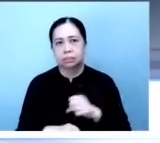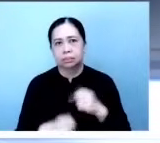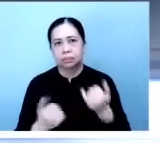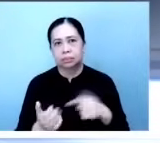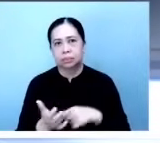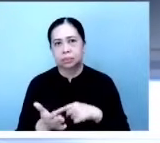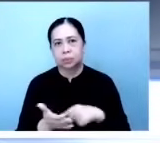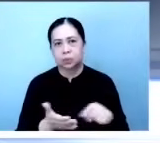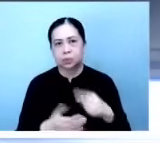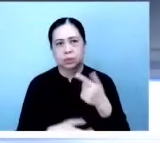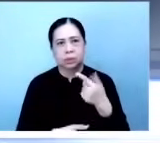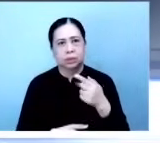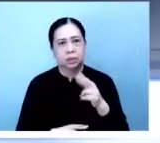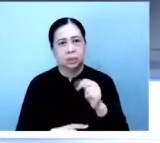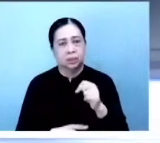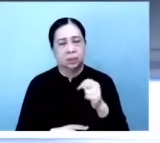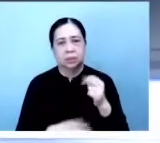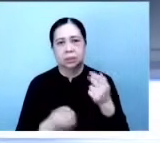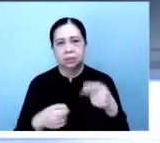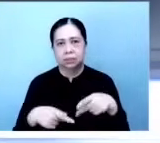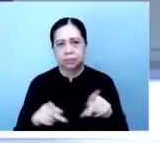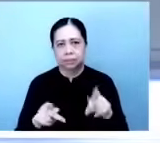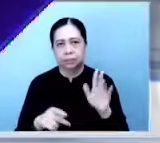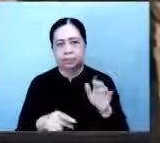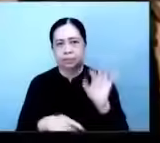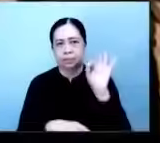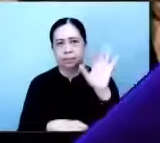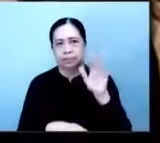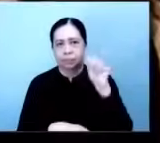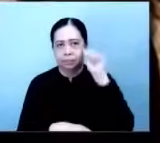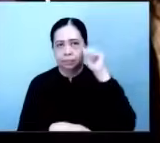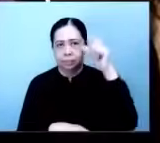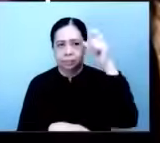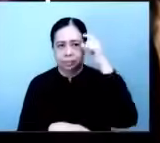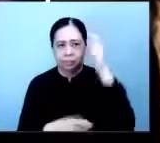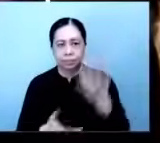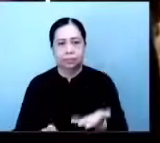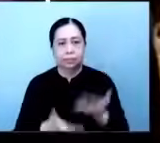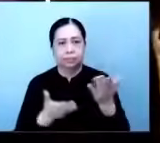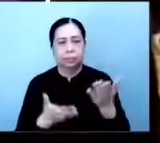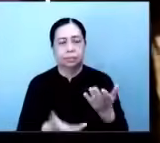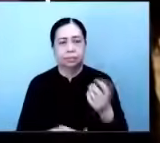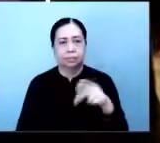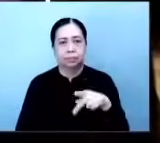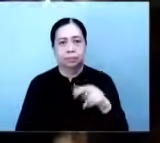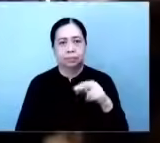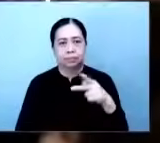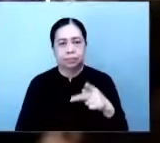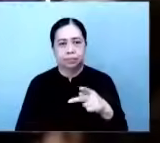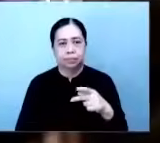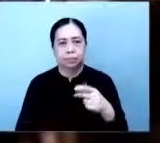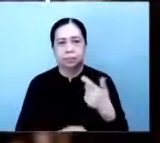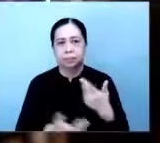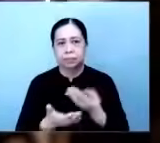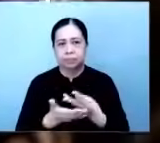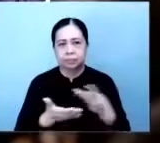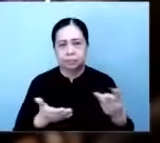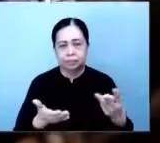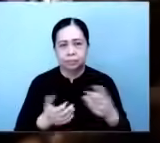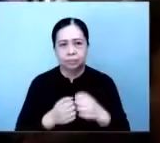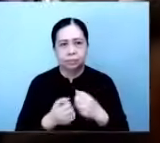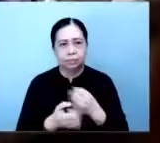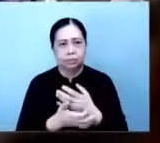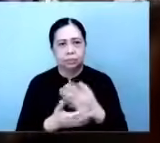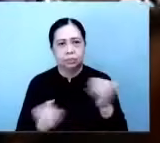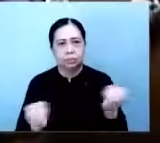gun permit ni Pastor Apollo Quiboloy. Kasunod yan ang rekomendasyon ng PNP Firearms and Explosives Office dahil sa mga